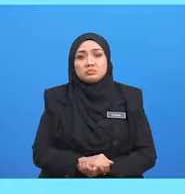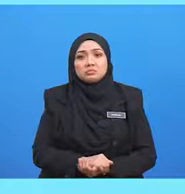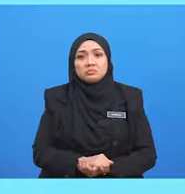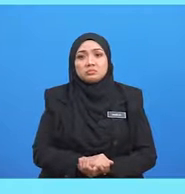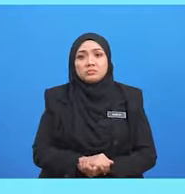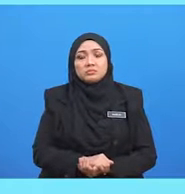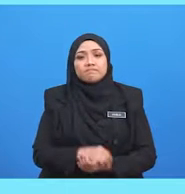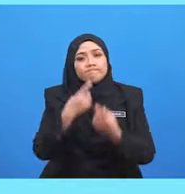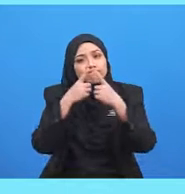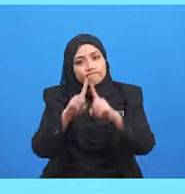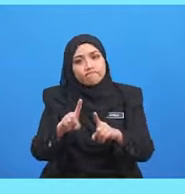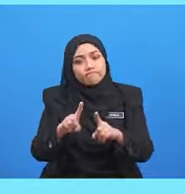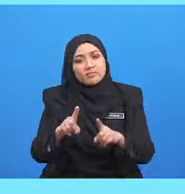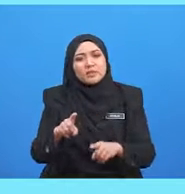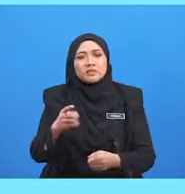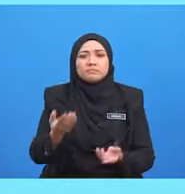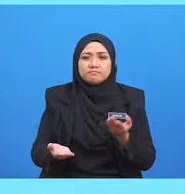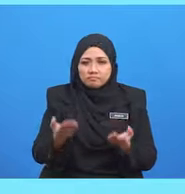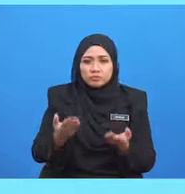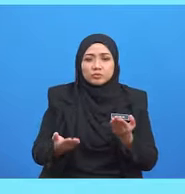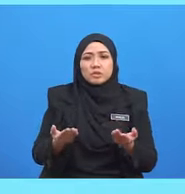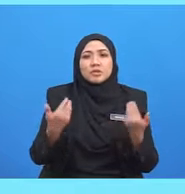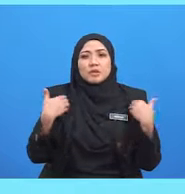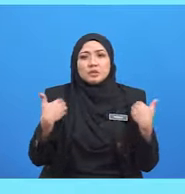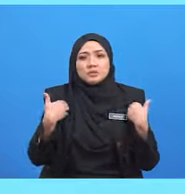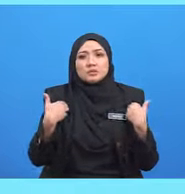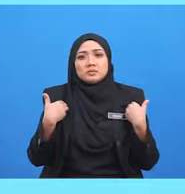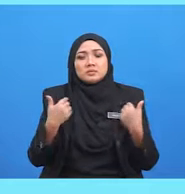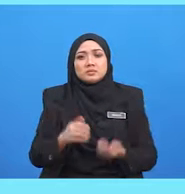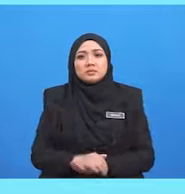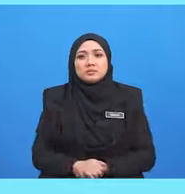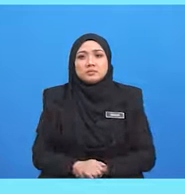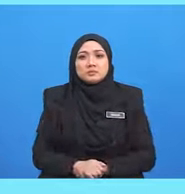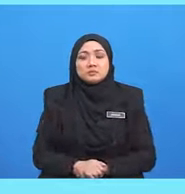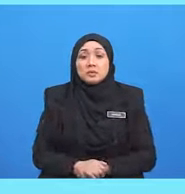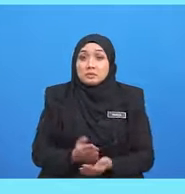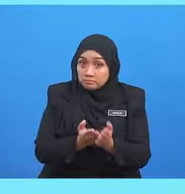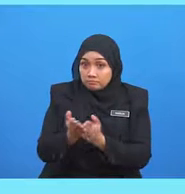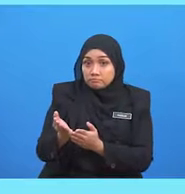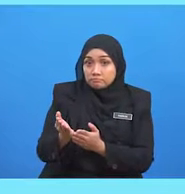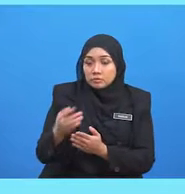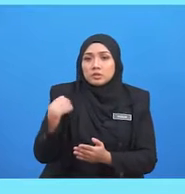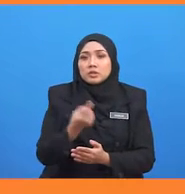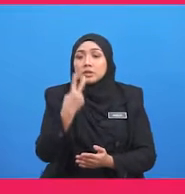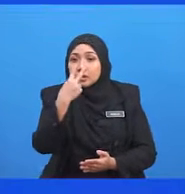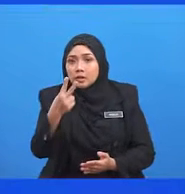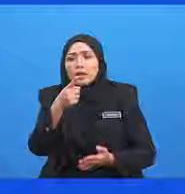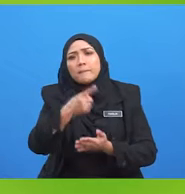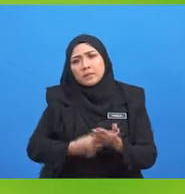mempermainkan agama Islam yang kita sayangi? Jawapannya mesti ada dalam diri